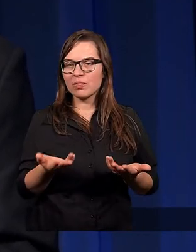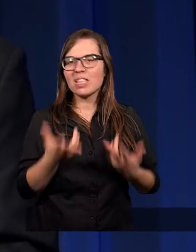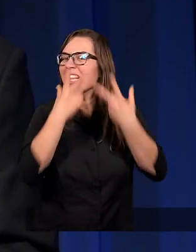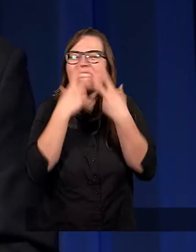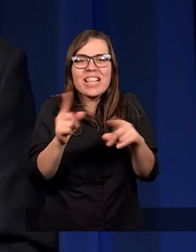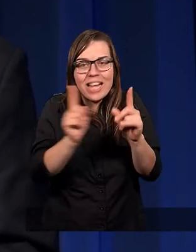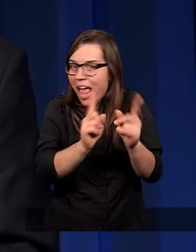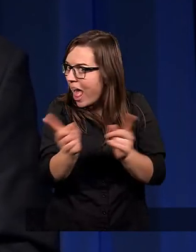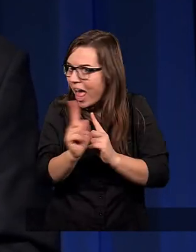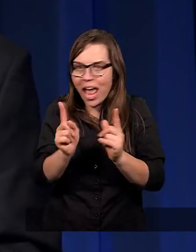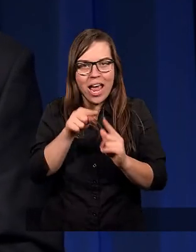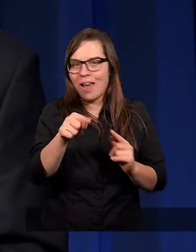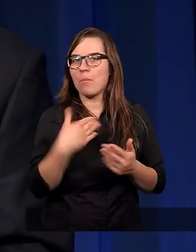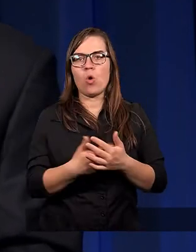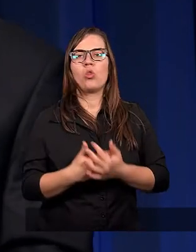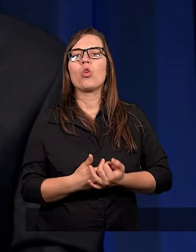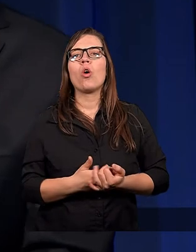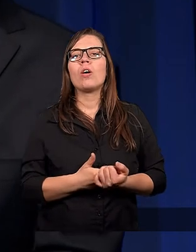Nie.